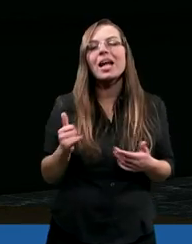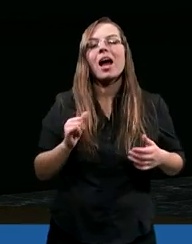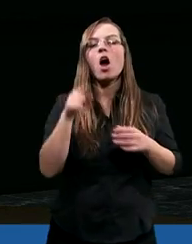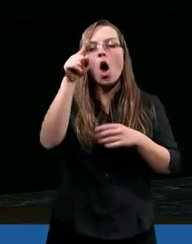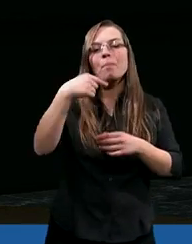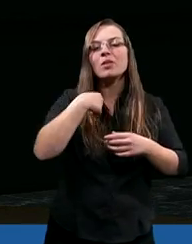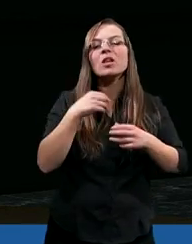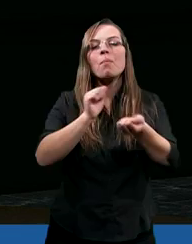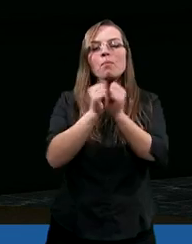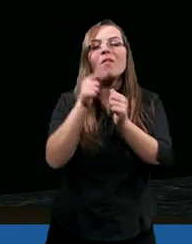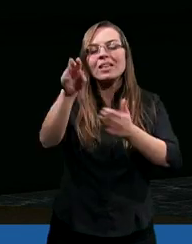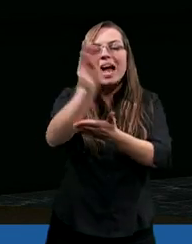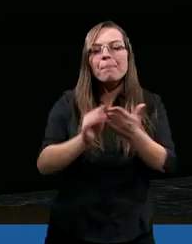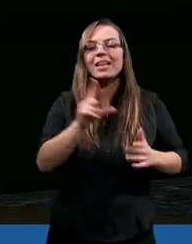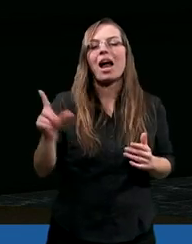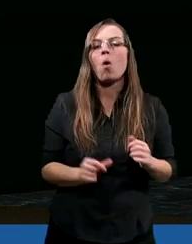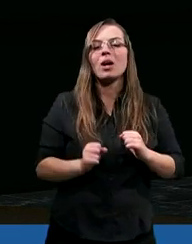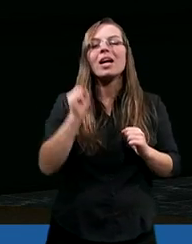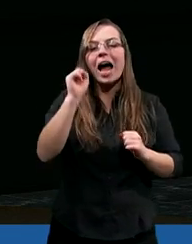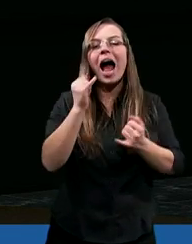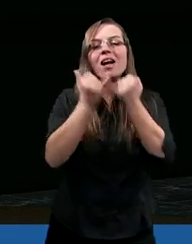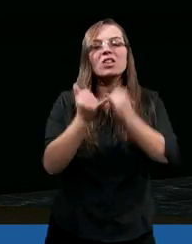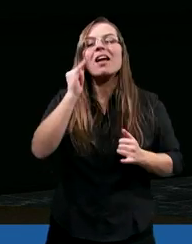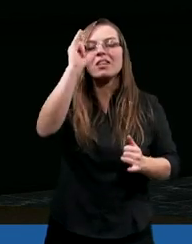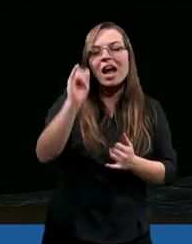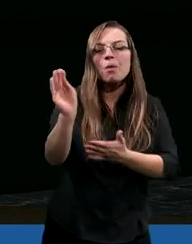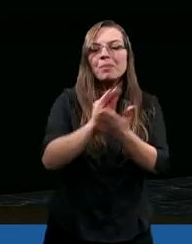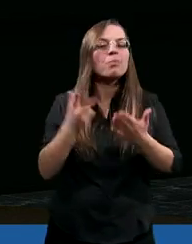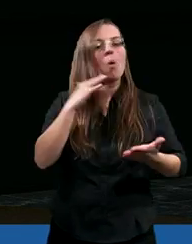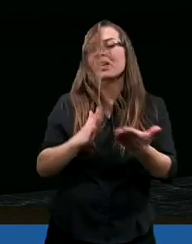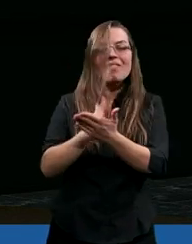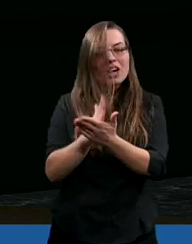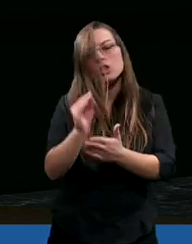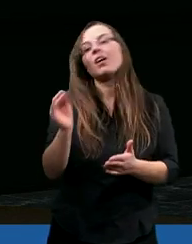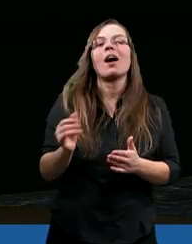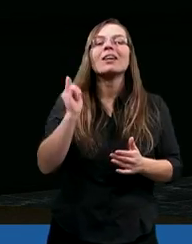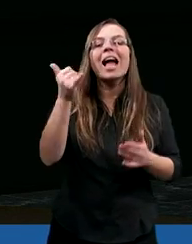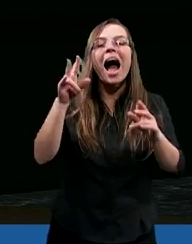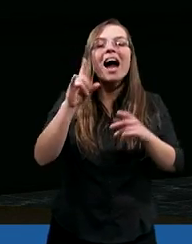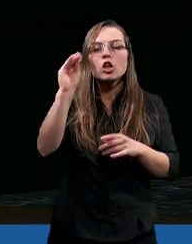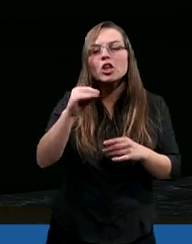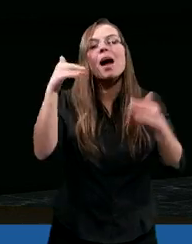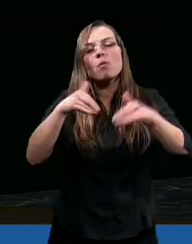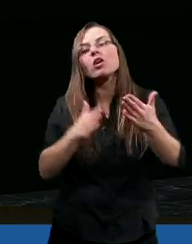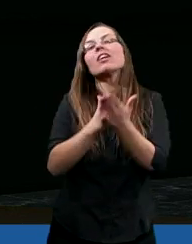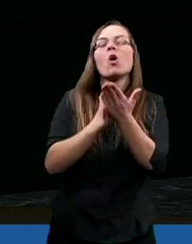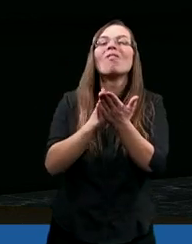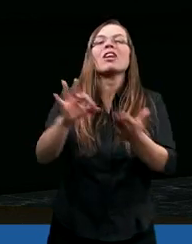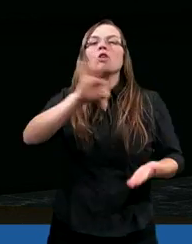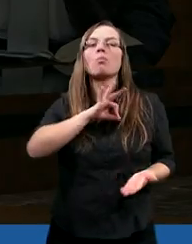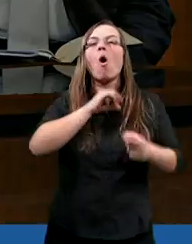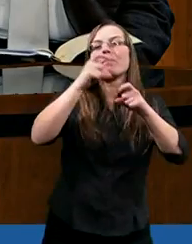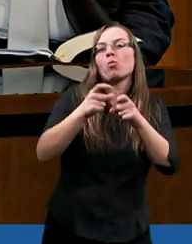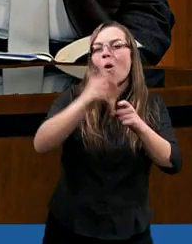O mnie bowiem on napisał. A jeśli jego pismom nie wierzycie, jakże uwierzycie moim Słowom?